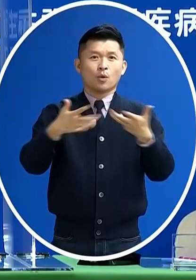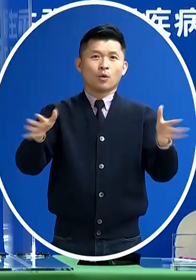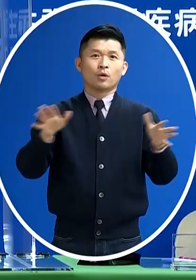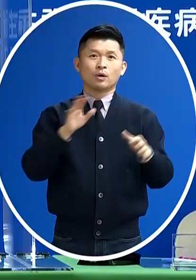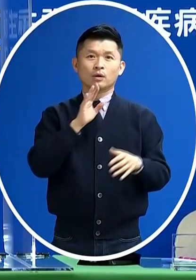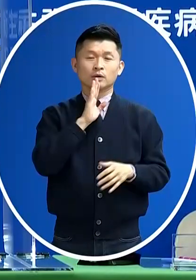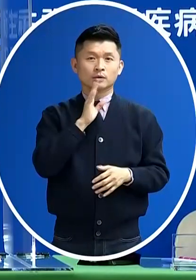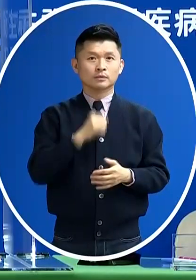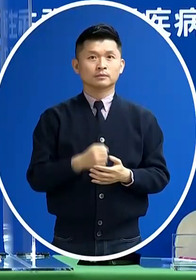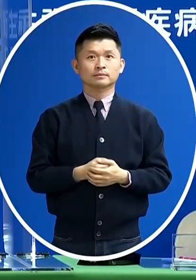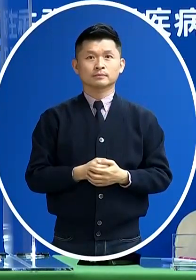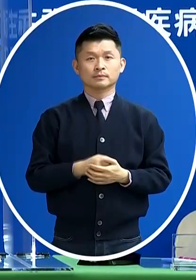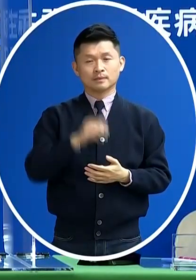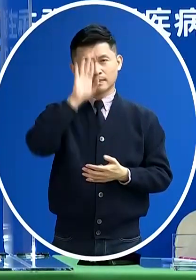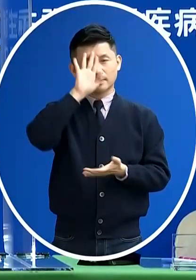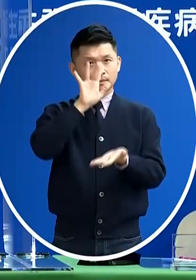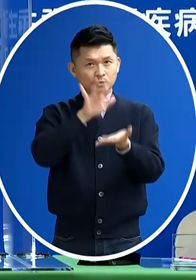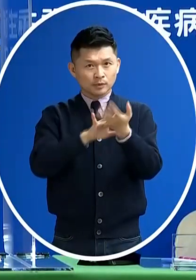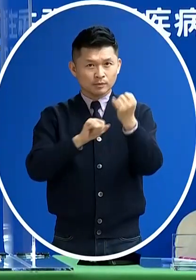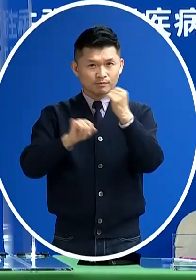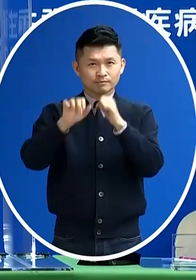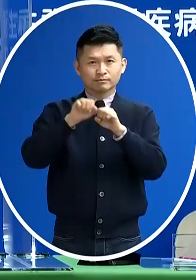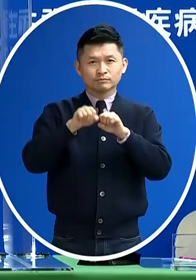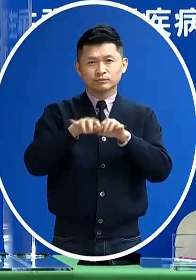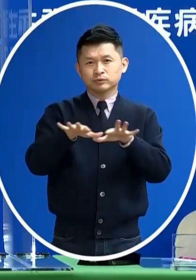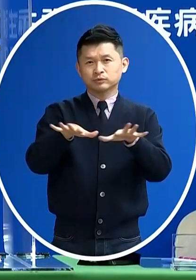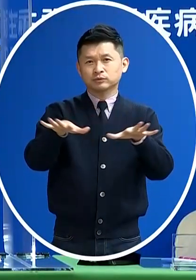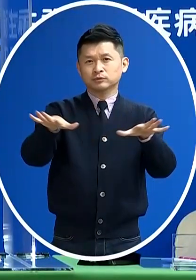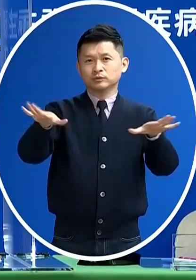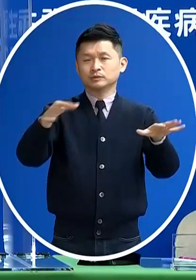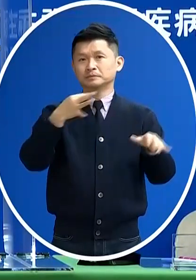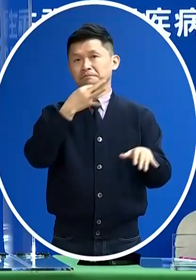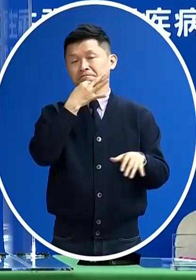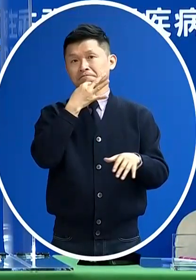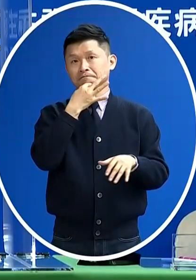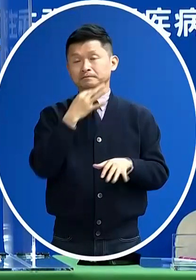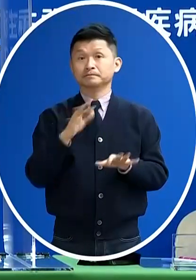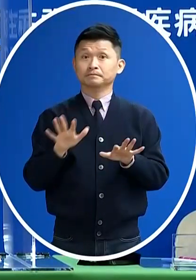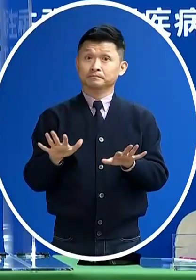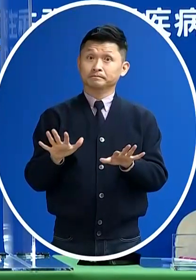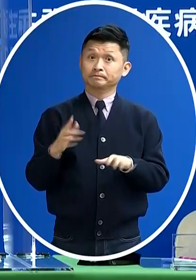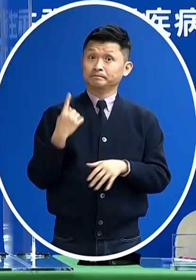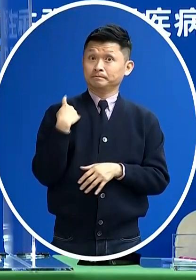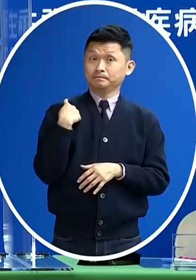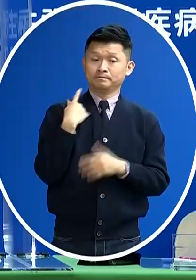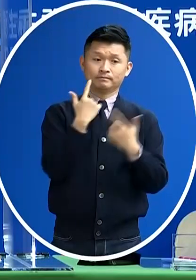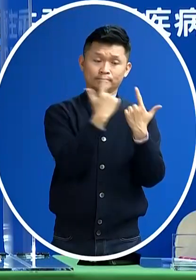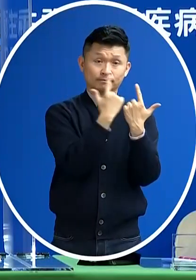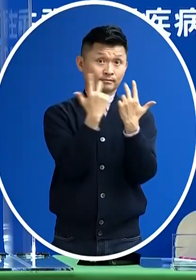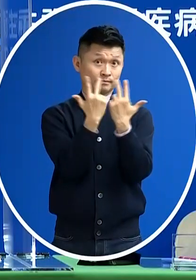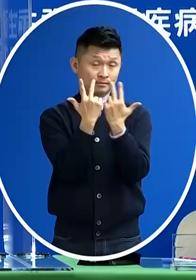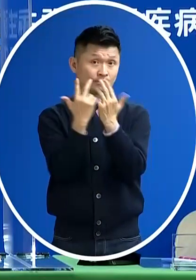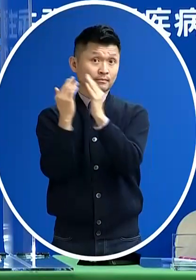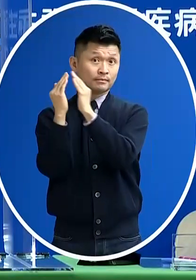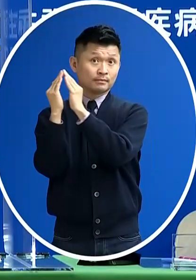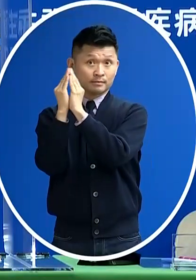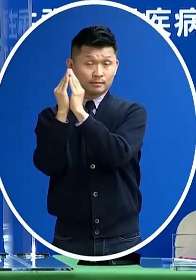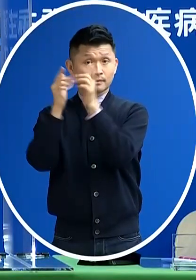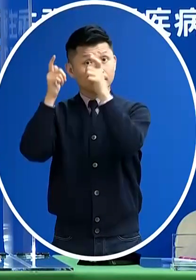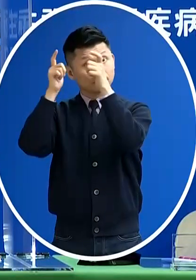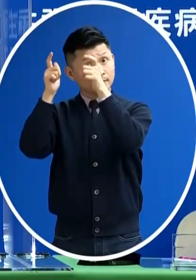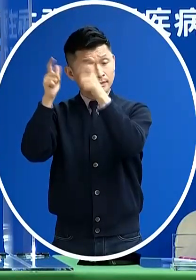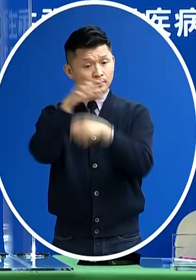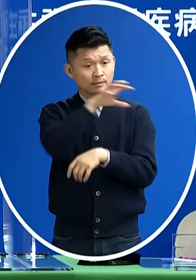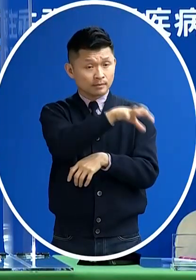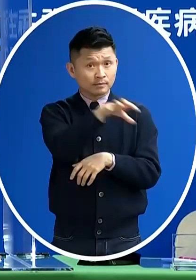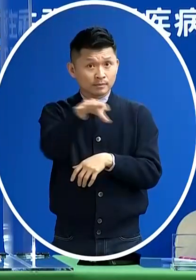是会造成这些病毒的一个扩散。所以这几天大家看到，不管是双北也好，桃园也好，高雄也好，